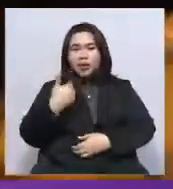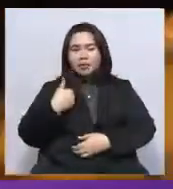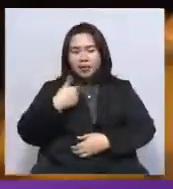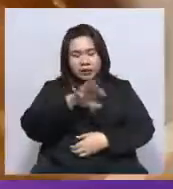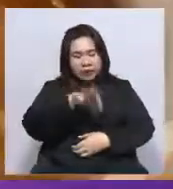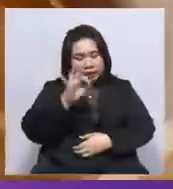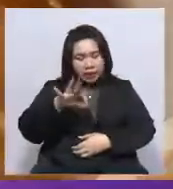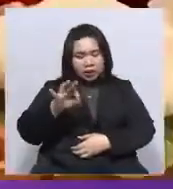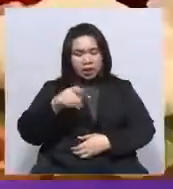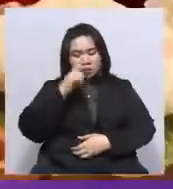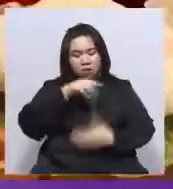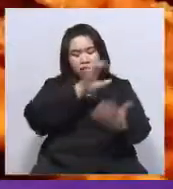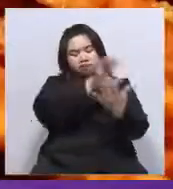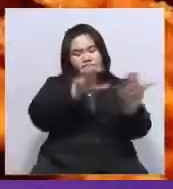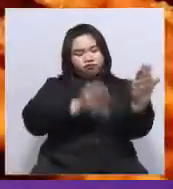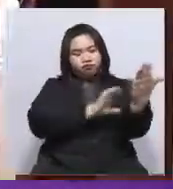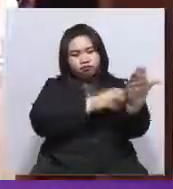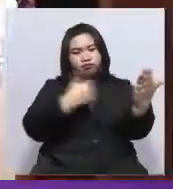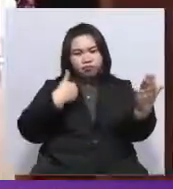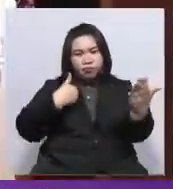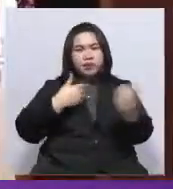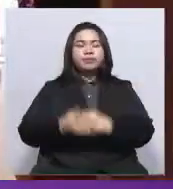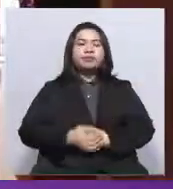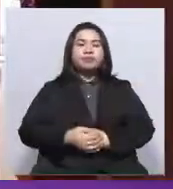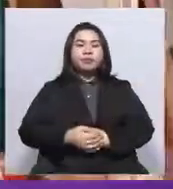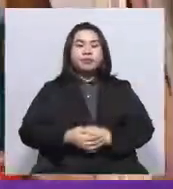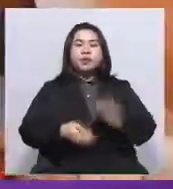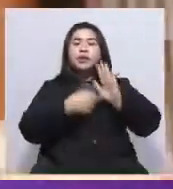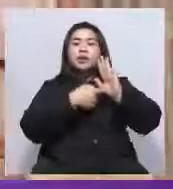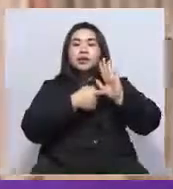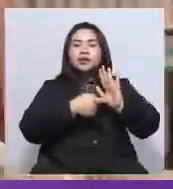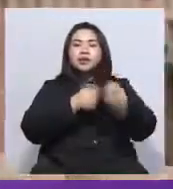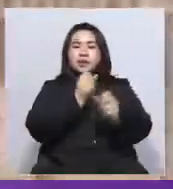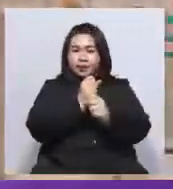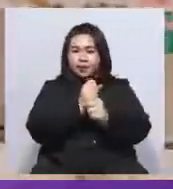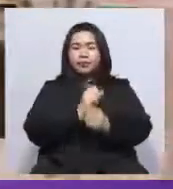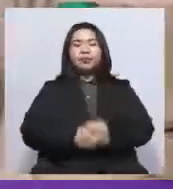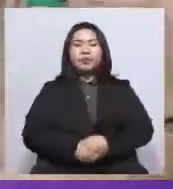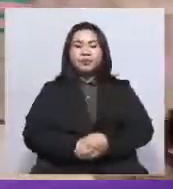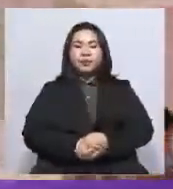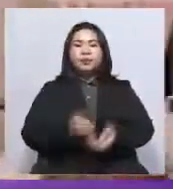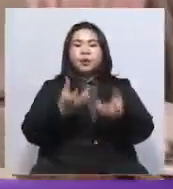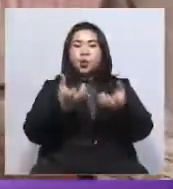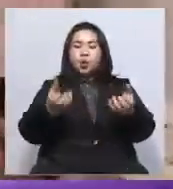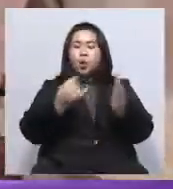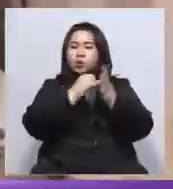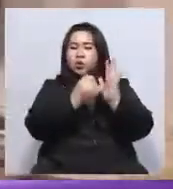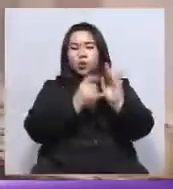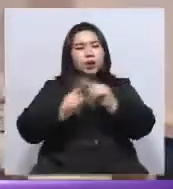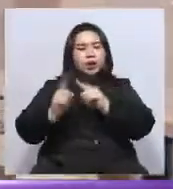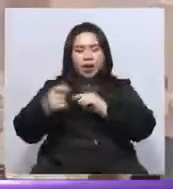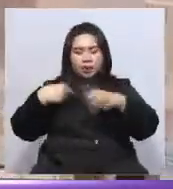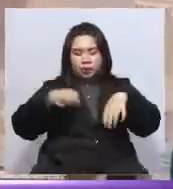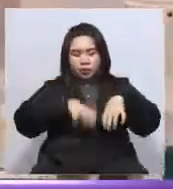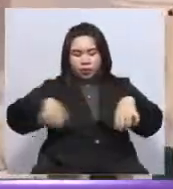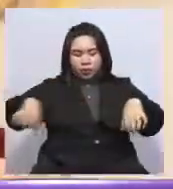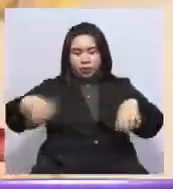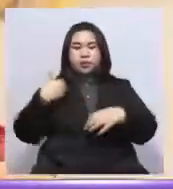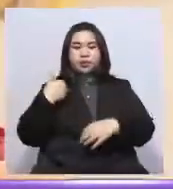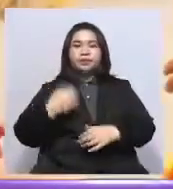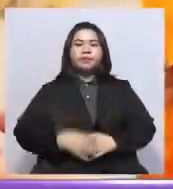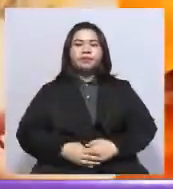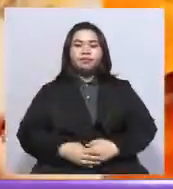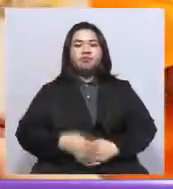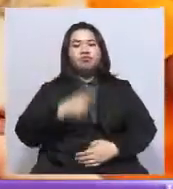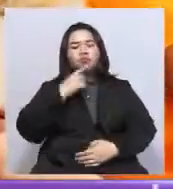รของดีของอร่อยจากทั่วภูมิภาคโซนสาธิตศิลปินโอท็อปและผลิตภัณฑ์สินค้าโอท็อปจากจังหวัดต่างๆอีกมากมาย